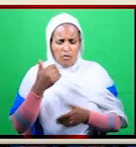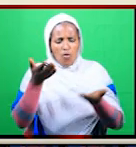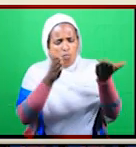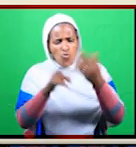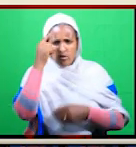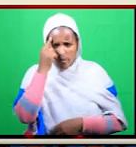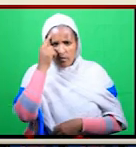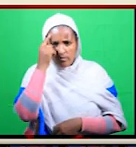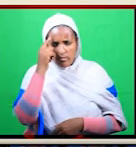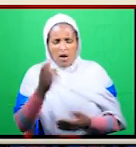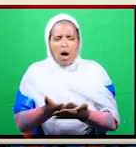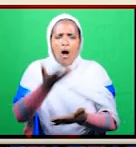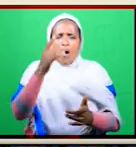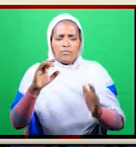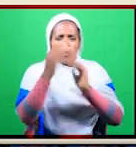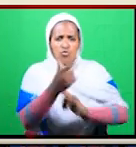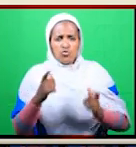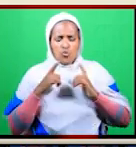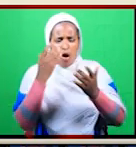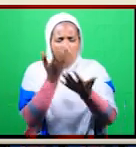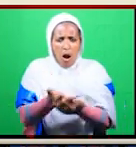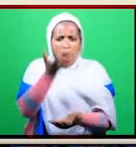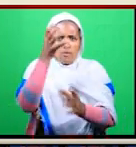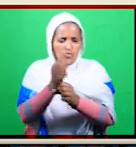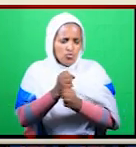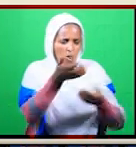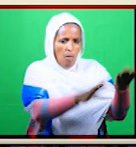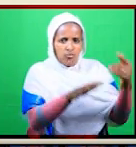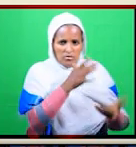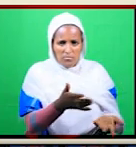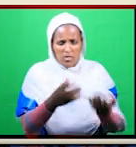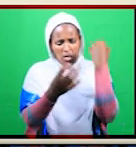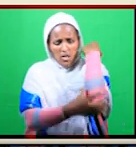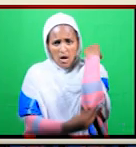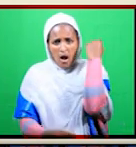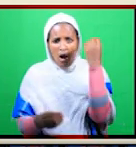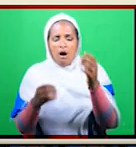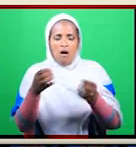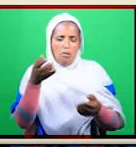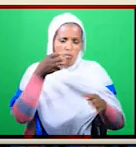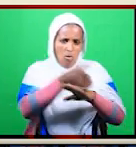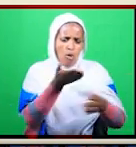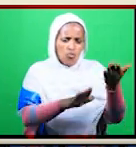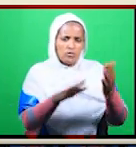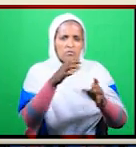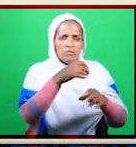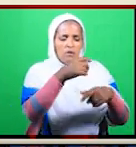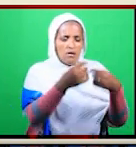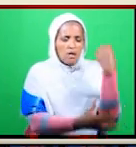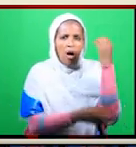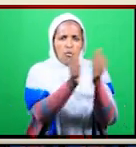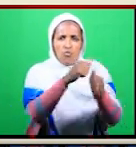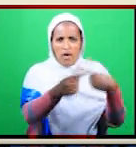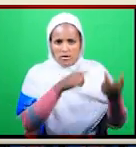የነበረው ሞትን ማሰብ ነው። ማንም ሰው ሀብታም ሁኖ ሲኖር ሀብቱን ይዞ አይሄድም፣ ድሃ ሁኖ ሲኖርም ድህነቱን ይዞ አይሄድም።